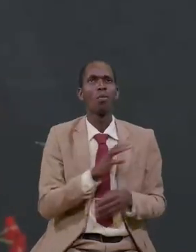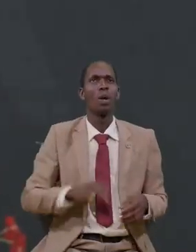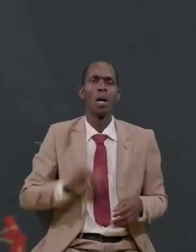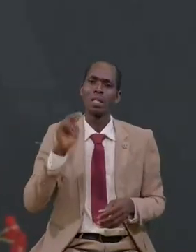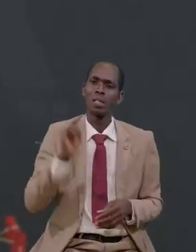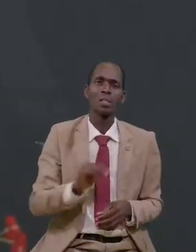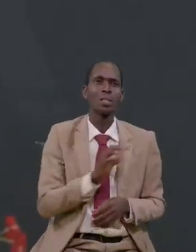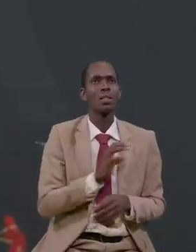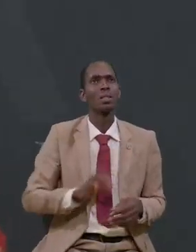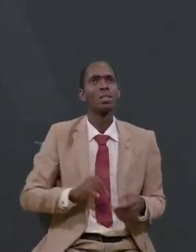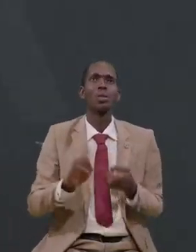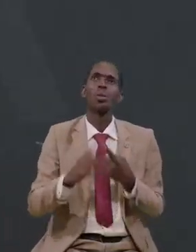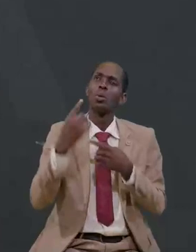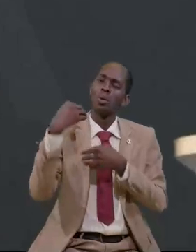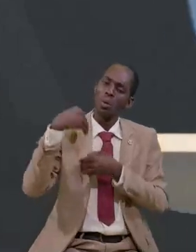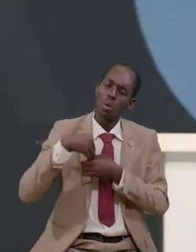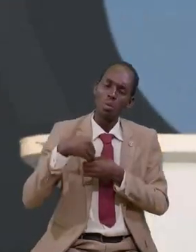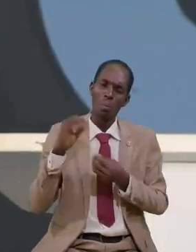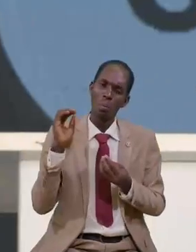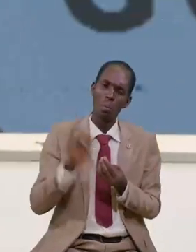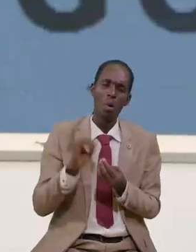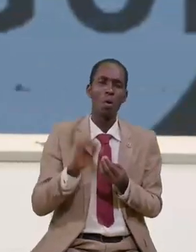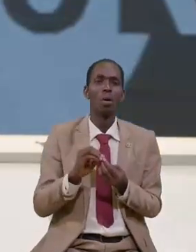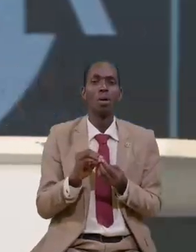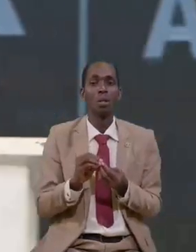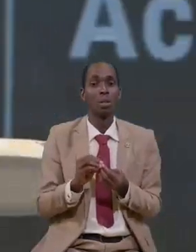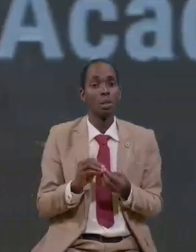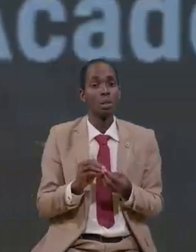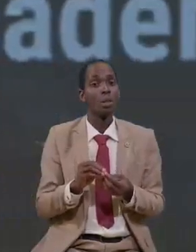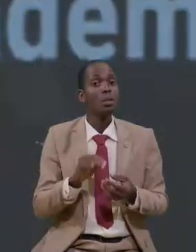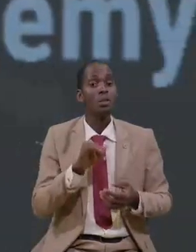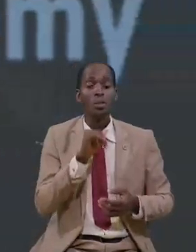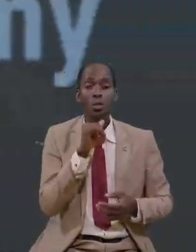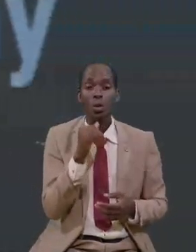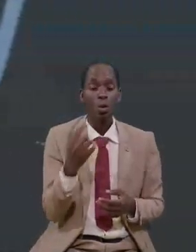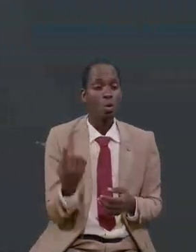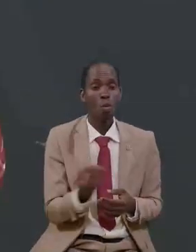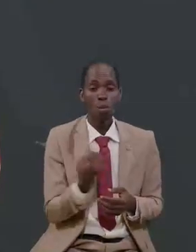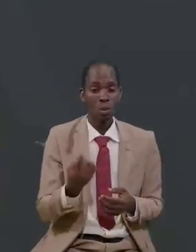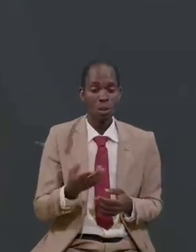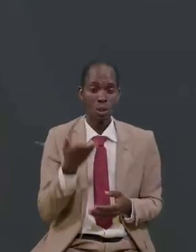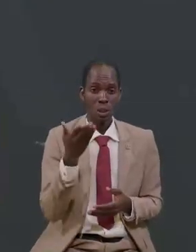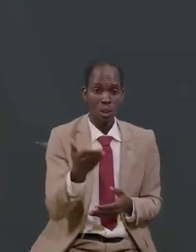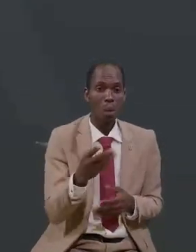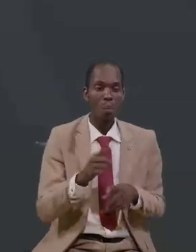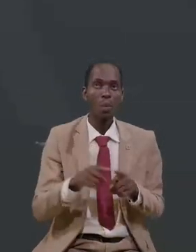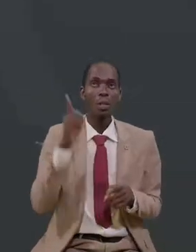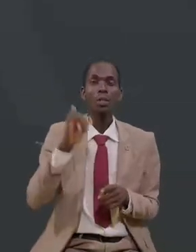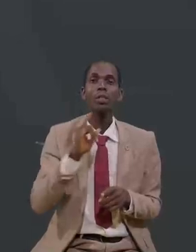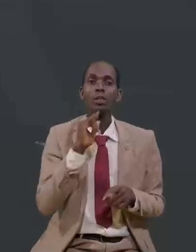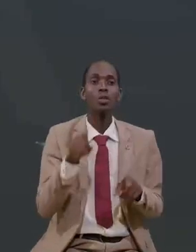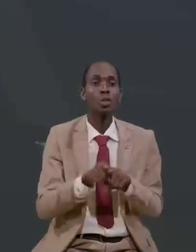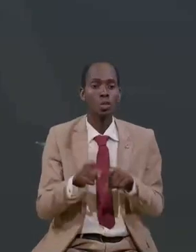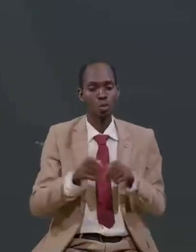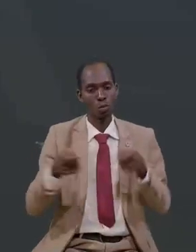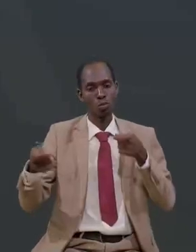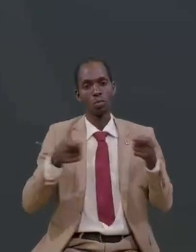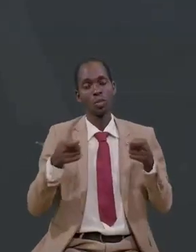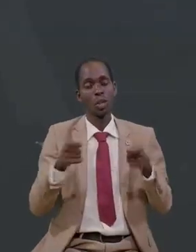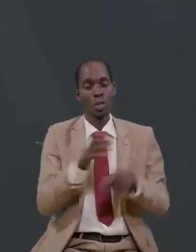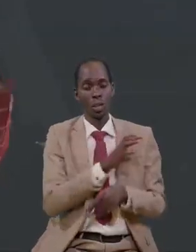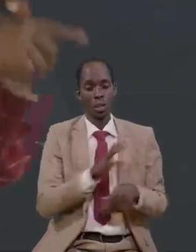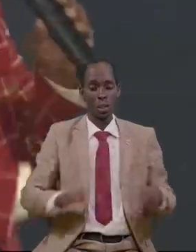Christ, plus dans ma vie. Non seulement qu'il est présent, il est prominent. Christ en toi,